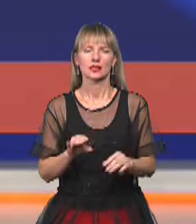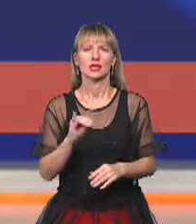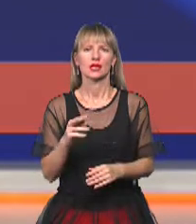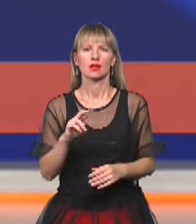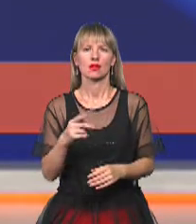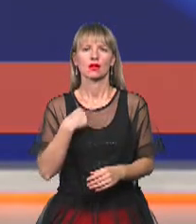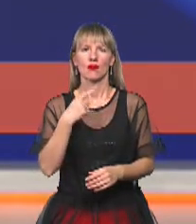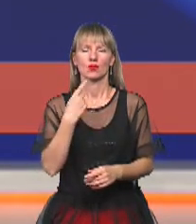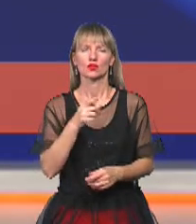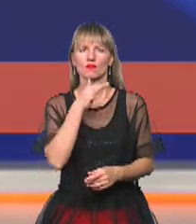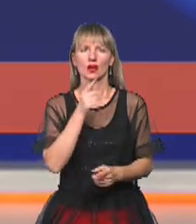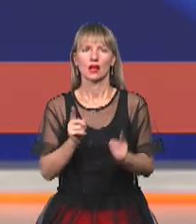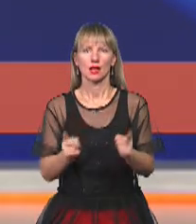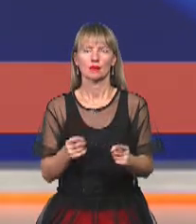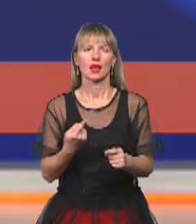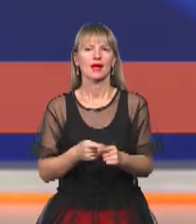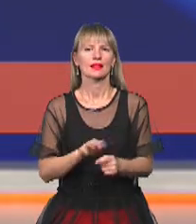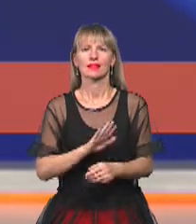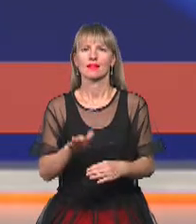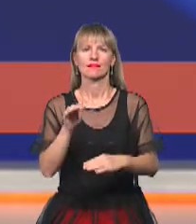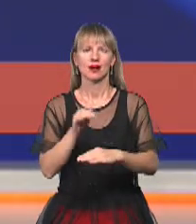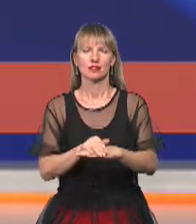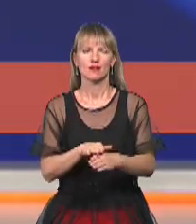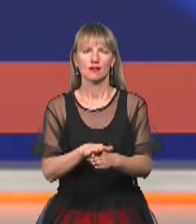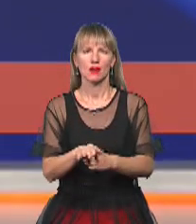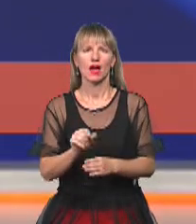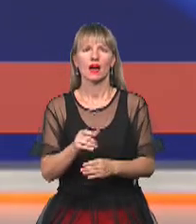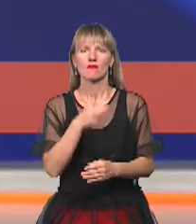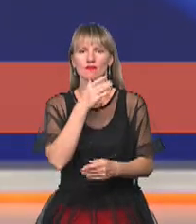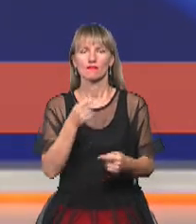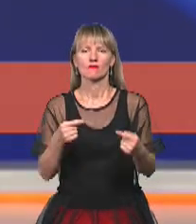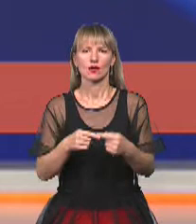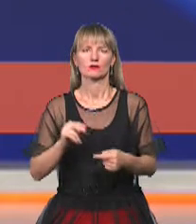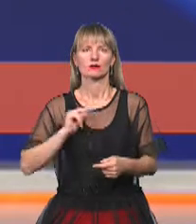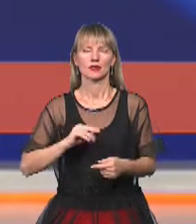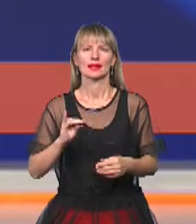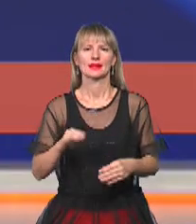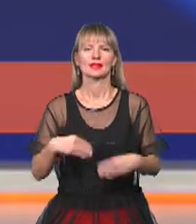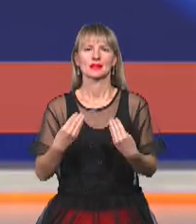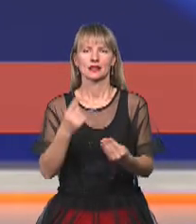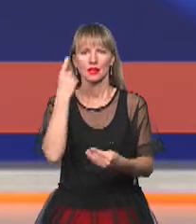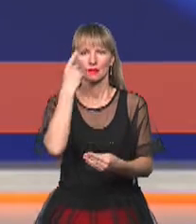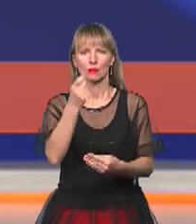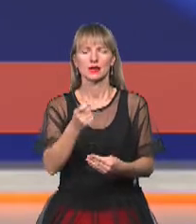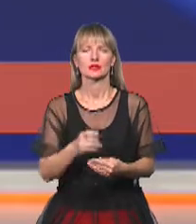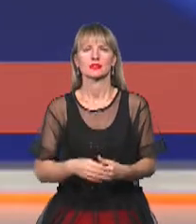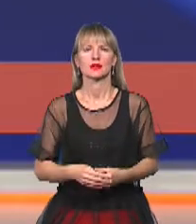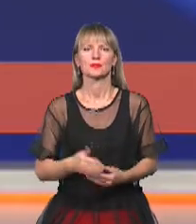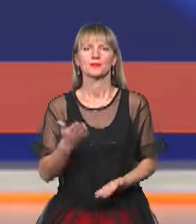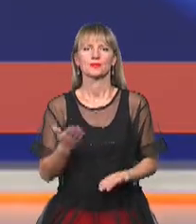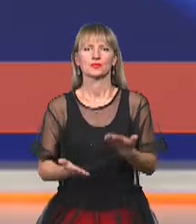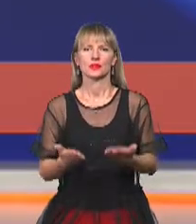що регламент – це не фактичне виконання, але своєчасне опрацювання і надання інформації.